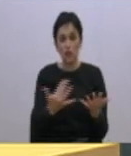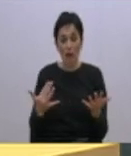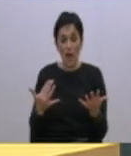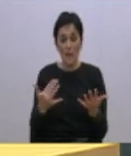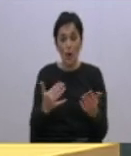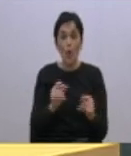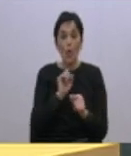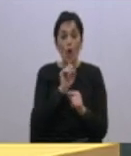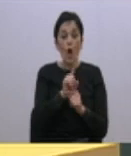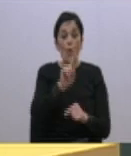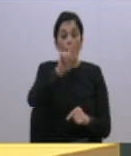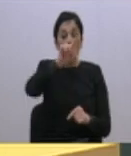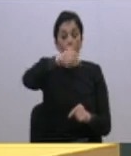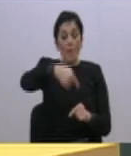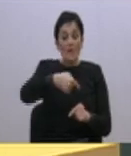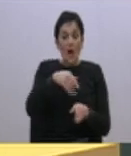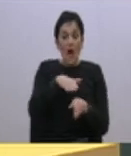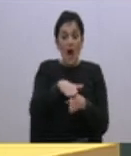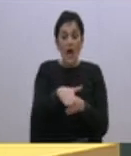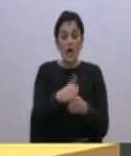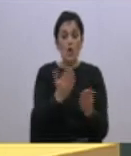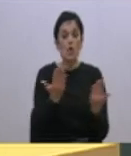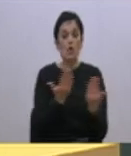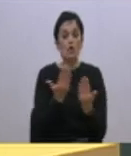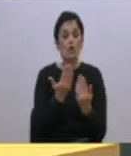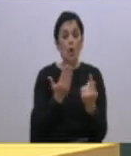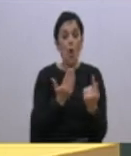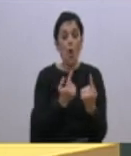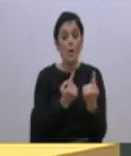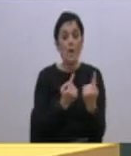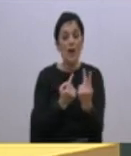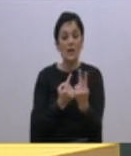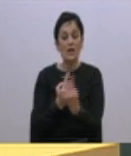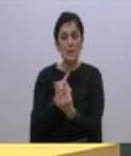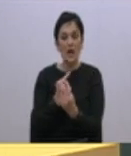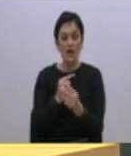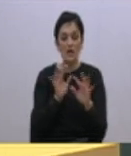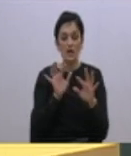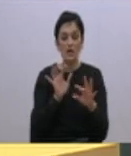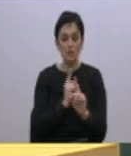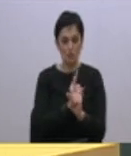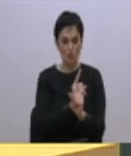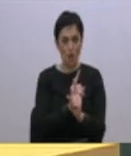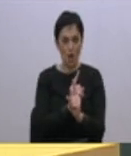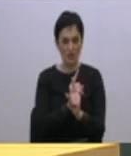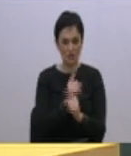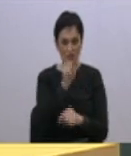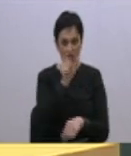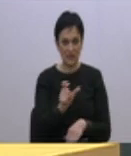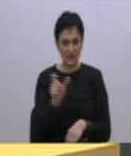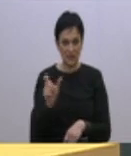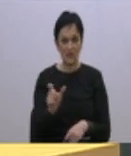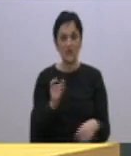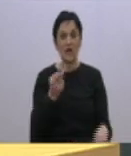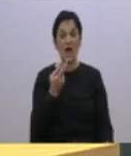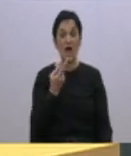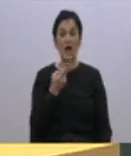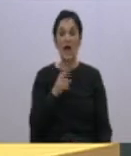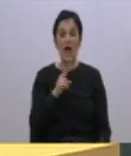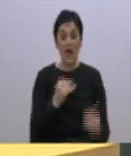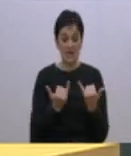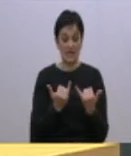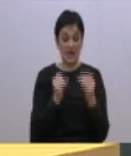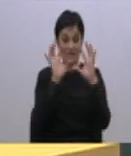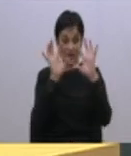oba, asuleps romelime viceprezidenti. Anu muadgile. Esa drevandeli